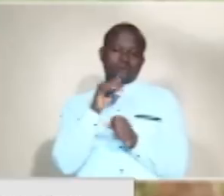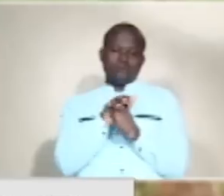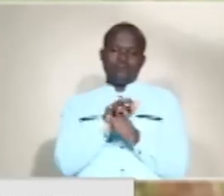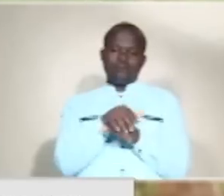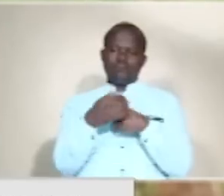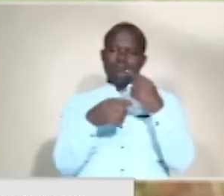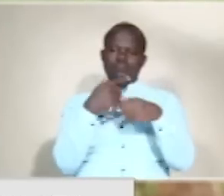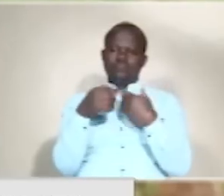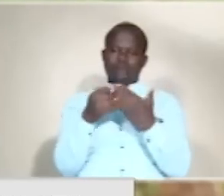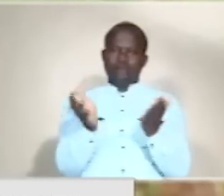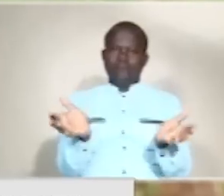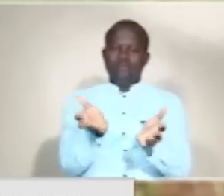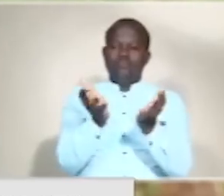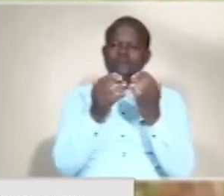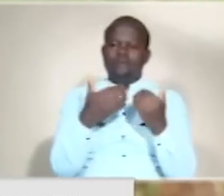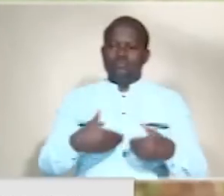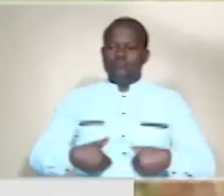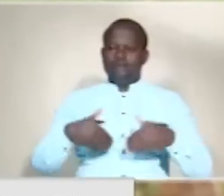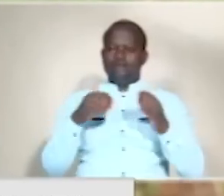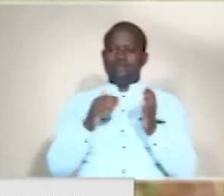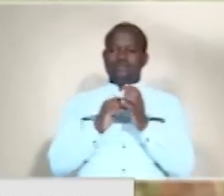ari ugukomeza gukangurira urubyiruko,